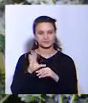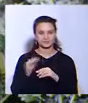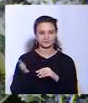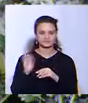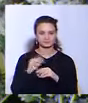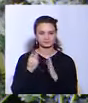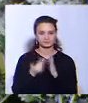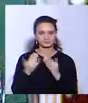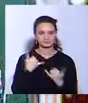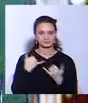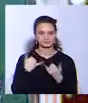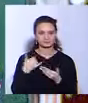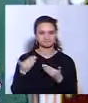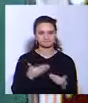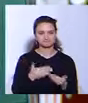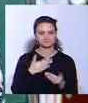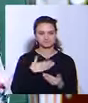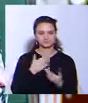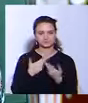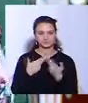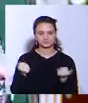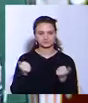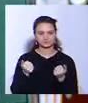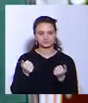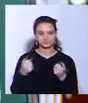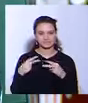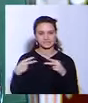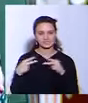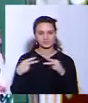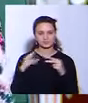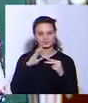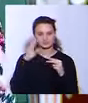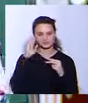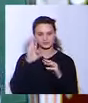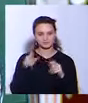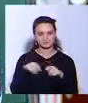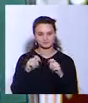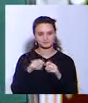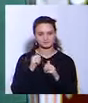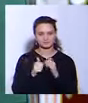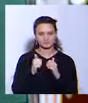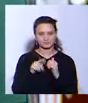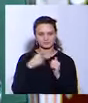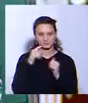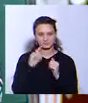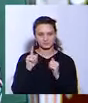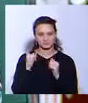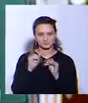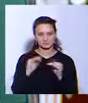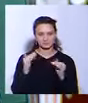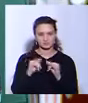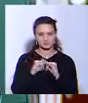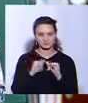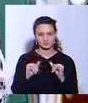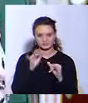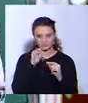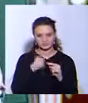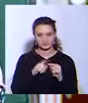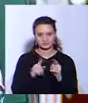წარადგინე შენი სტუმრები. ჩვენ რა თქმა უნდა გენდერულ ბალანს არ ვარღვევთ და მუდმივად აღნიშნავთ ხოლმე, რომ ბავშვის განვითარების